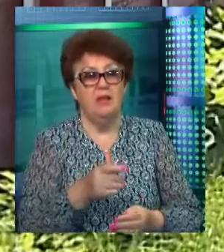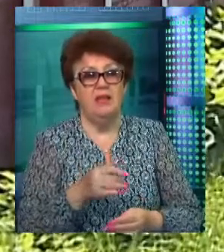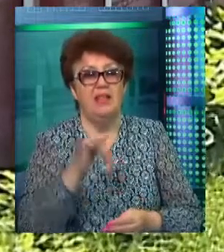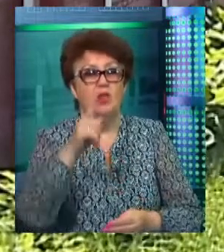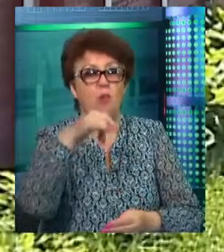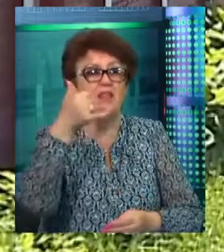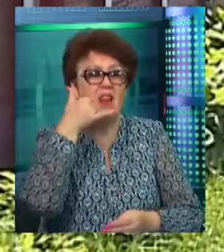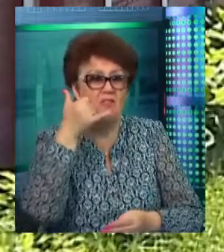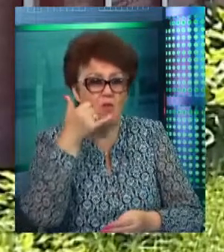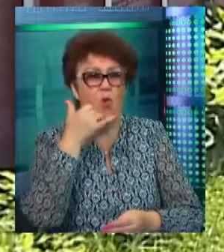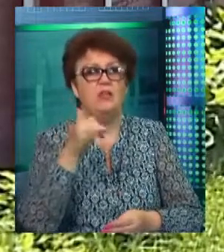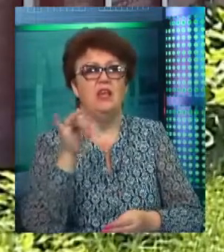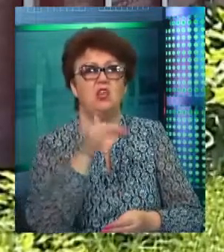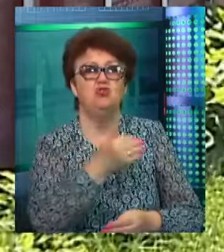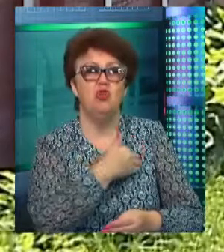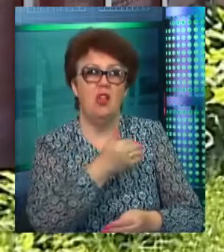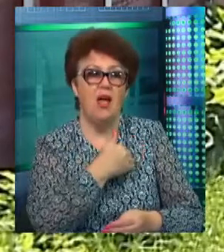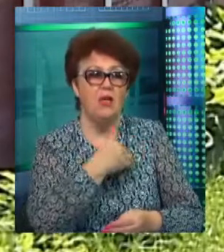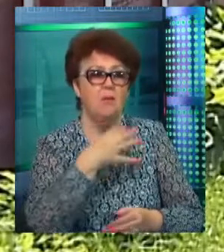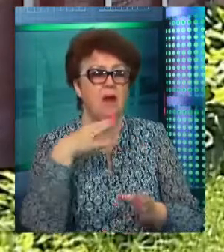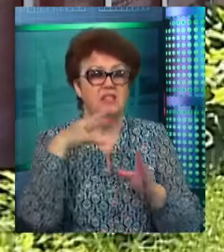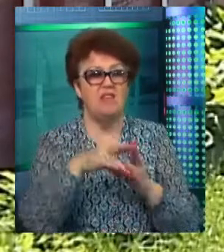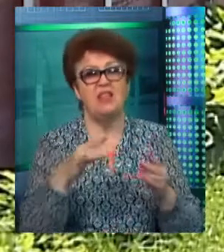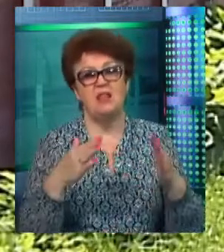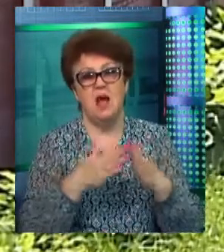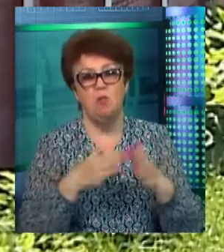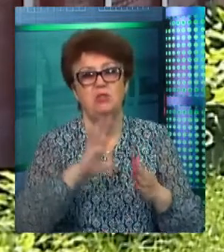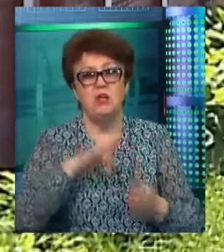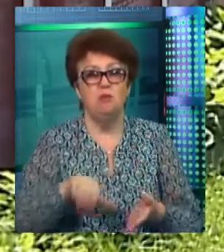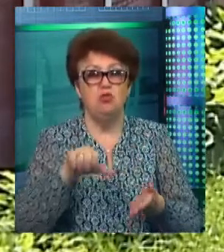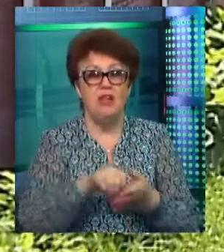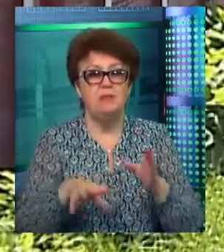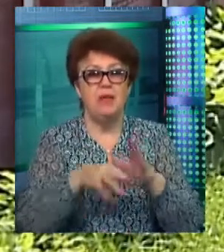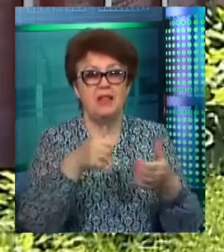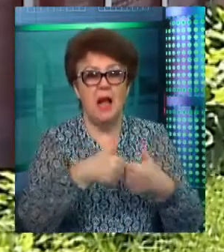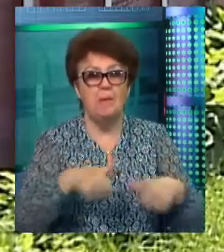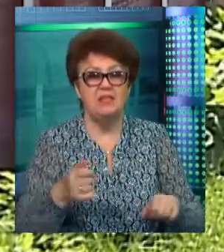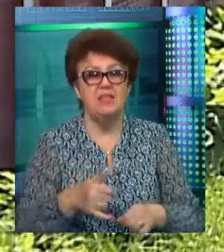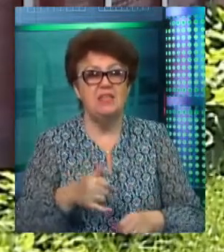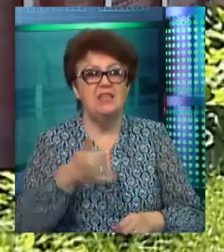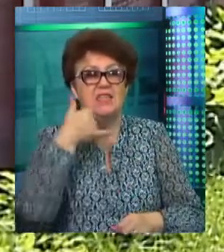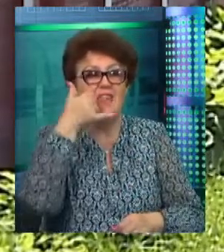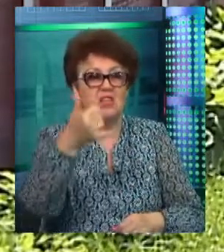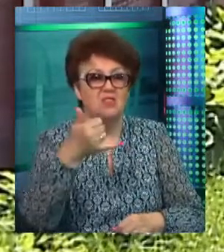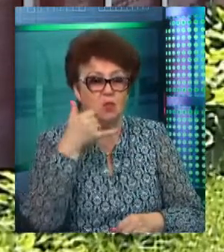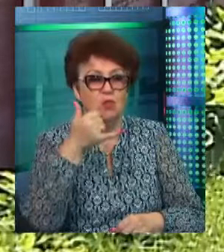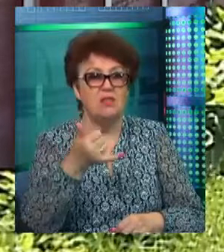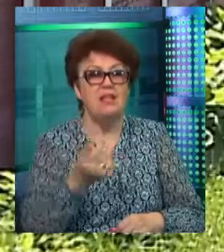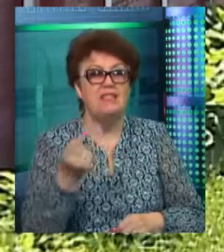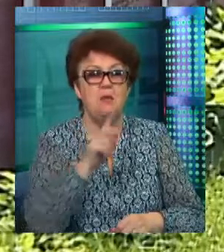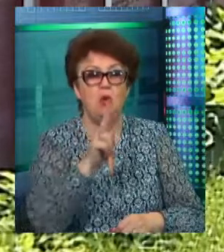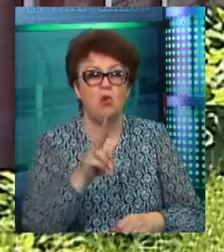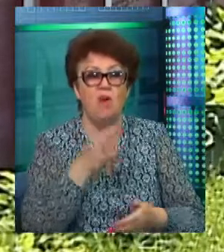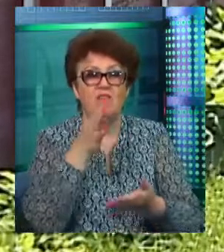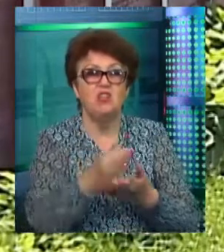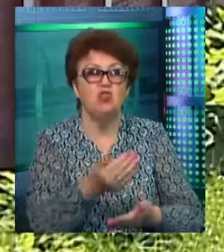телефона из желаниям проголосовать на дома затем члена избирательной комиссии называются с теми кто выразил